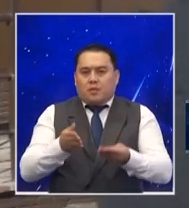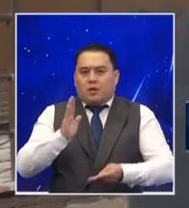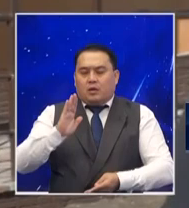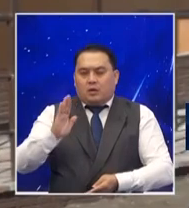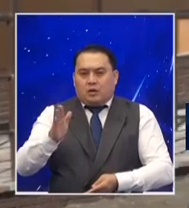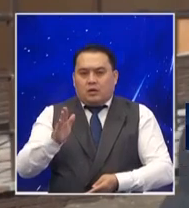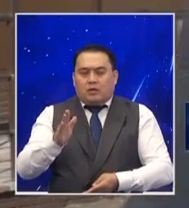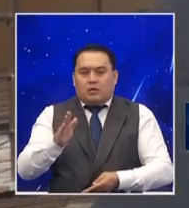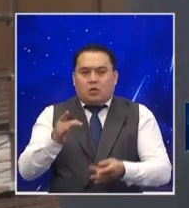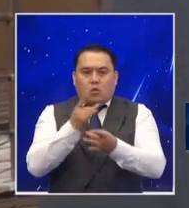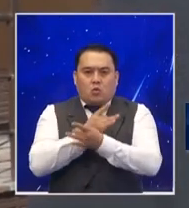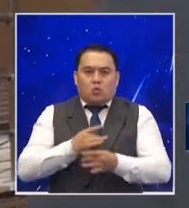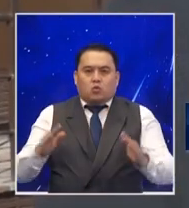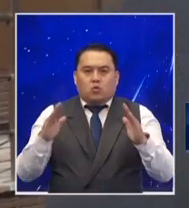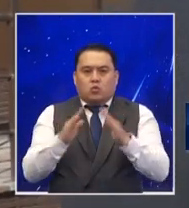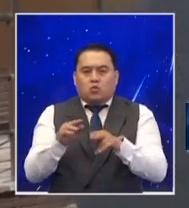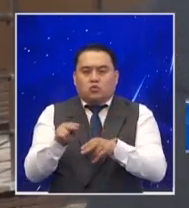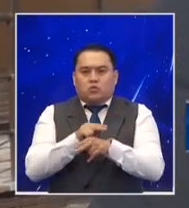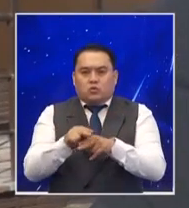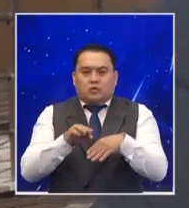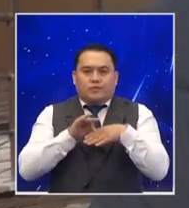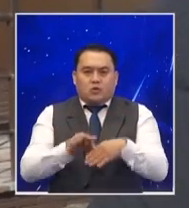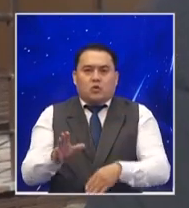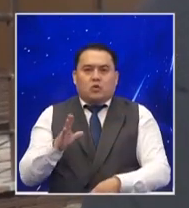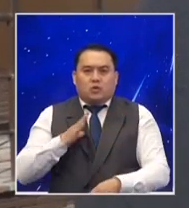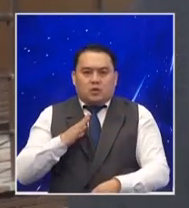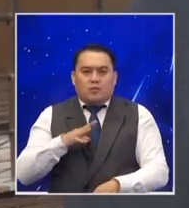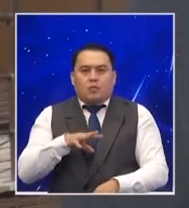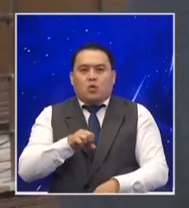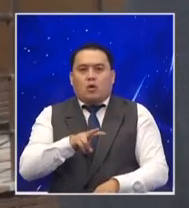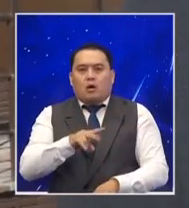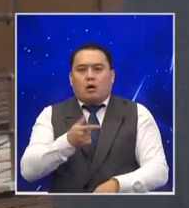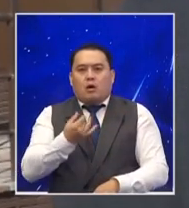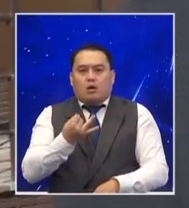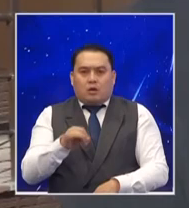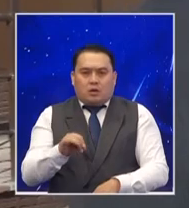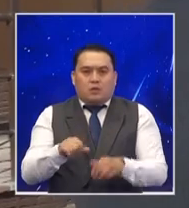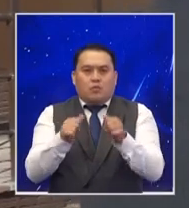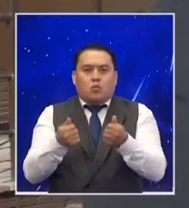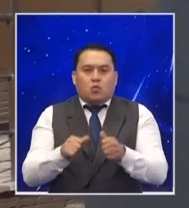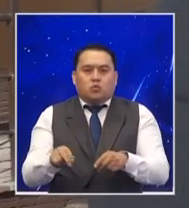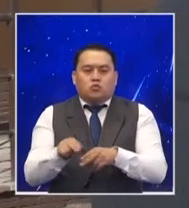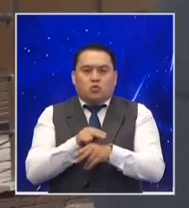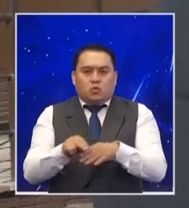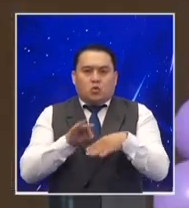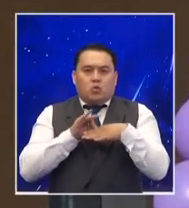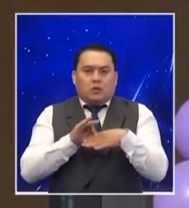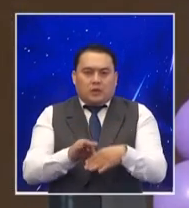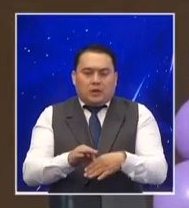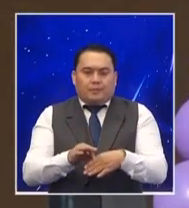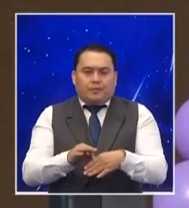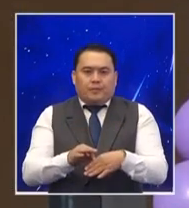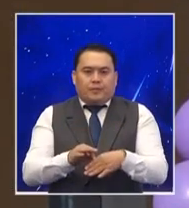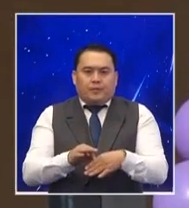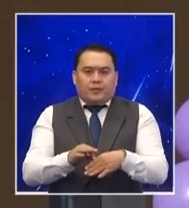ауылындағы мәдениет үйі күрделі жөндеуден өтті. Мұқағали Мақатаевтың мемориалдық музейі күрделі жөндеуден өтті.